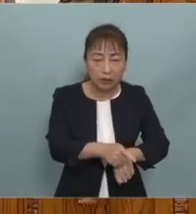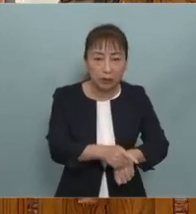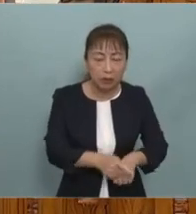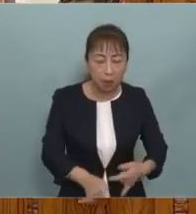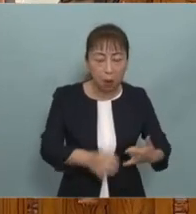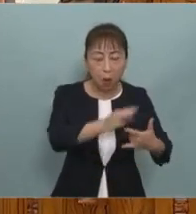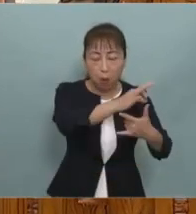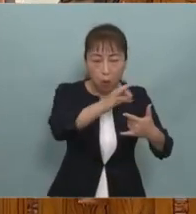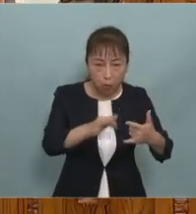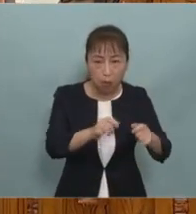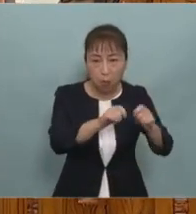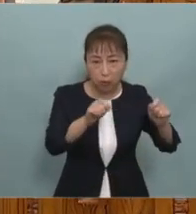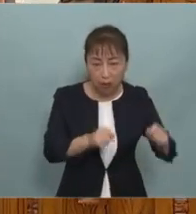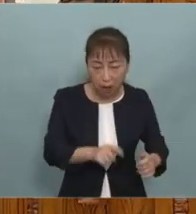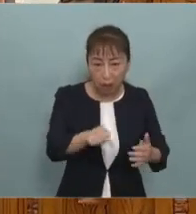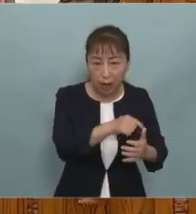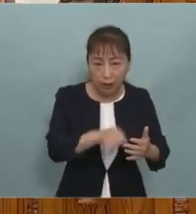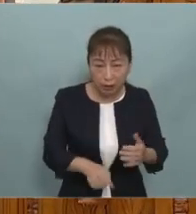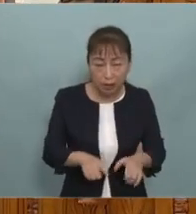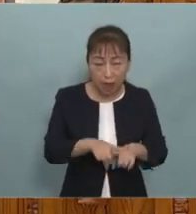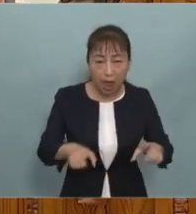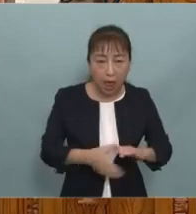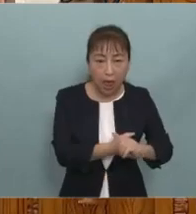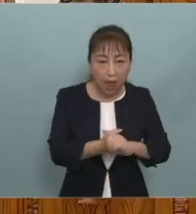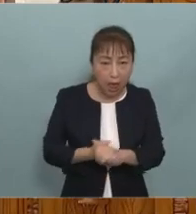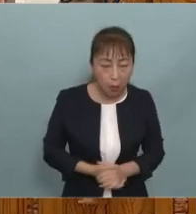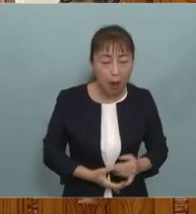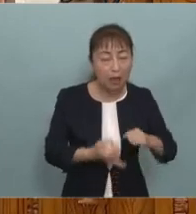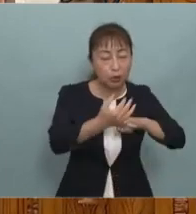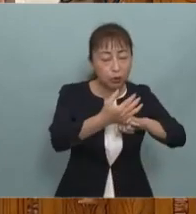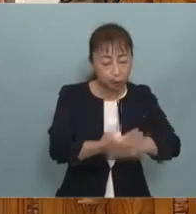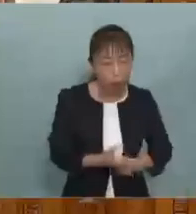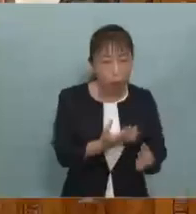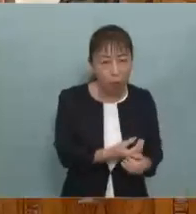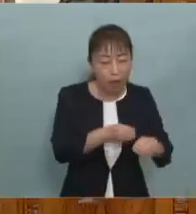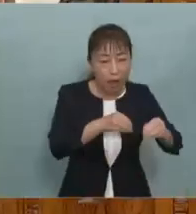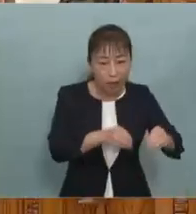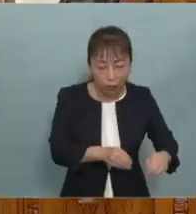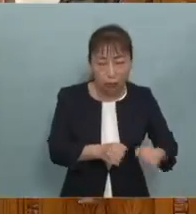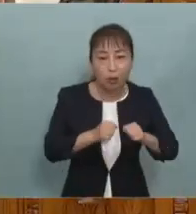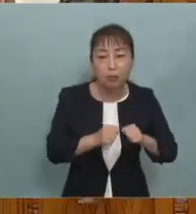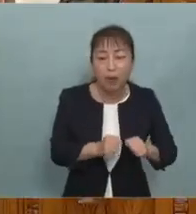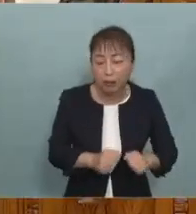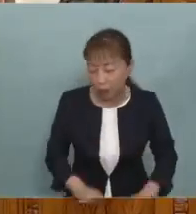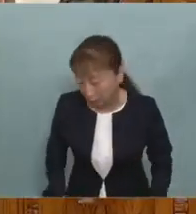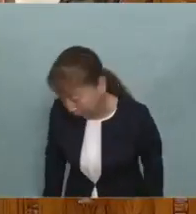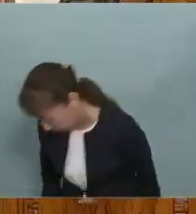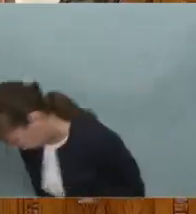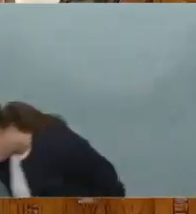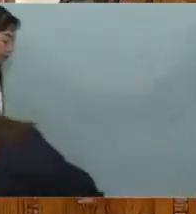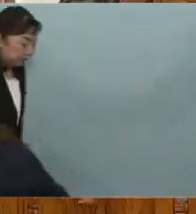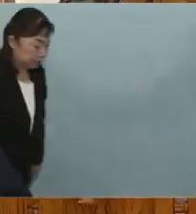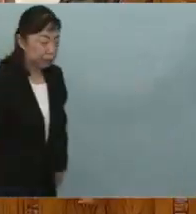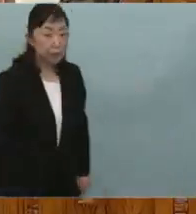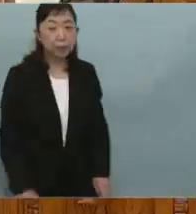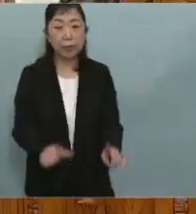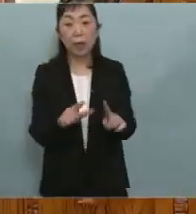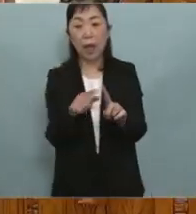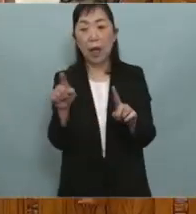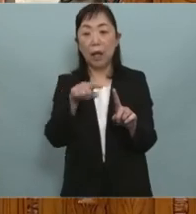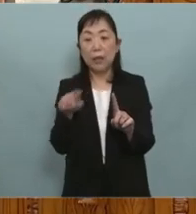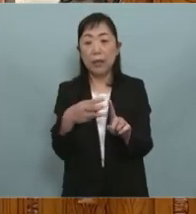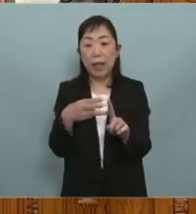を解決し平和条約を締結するとの方針を検事いたしますアセアンとの連携強化に